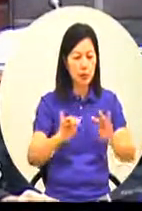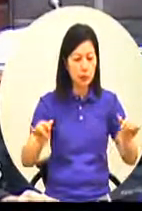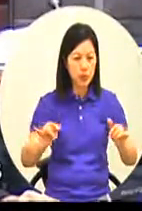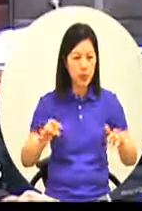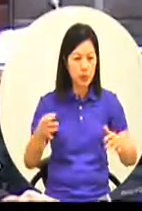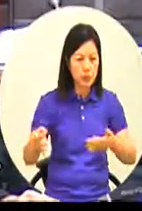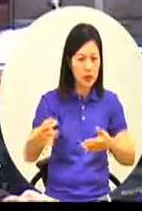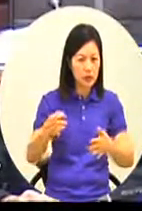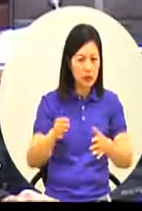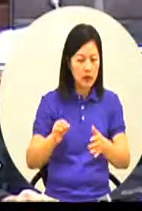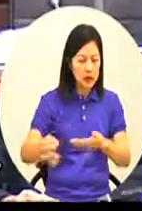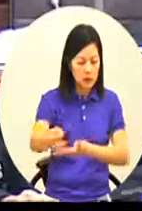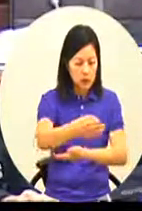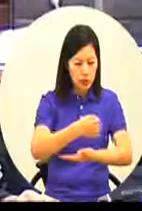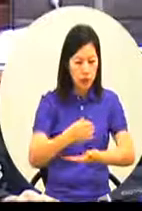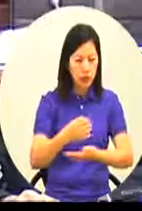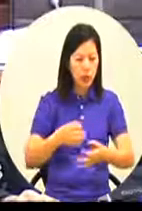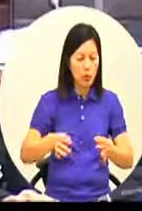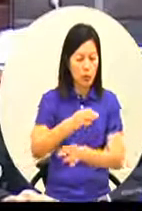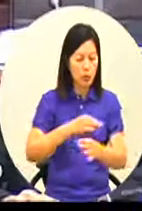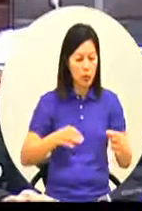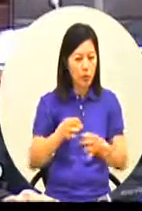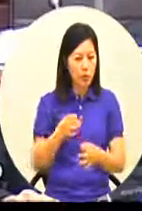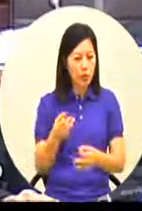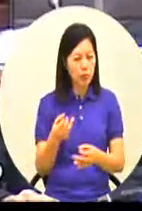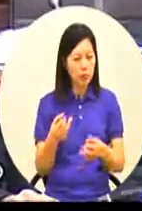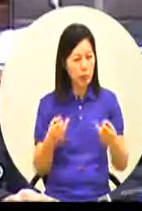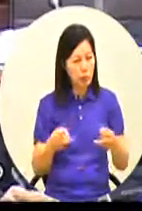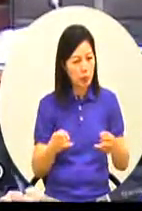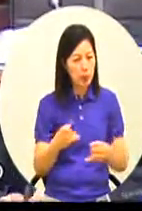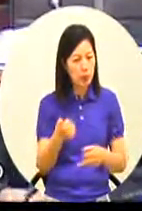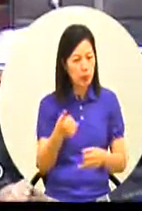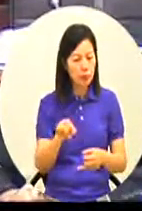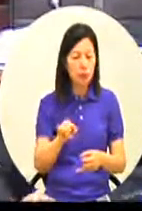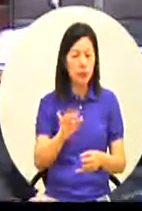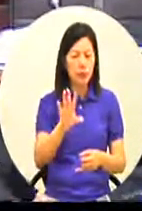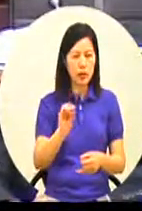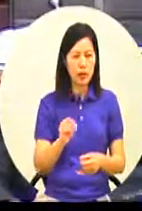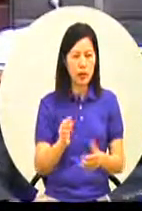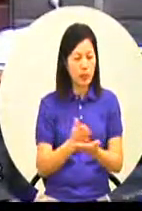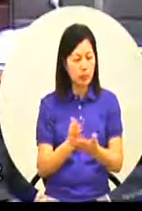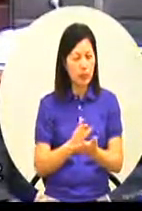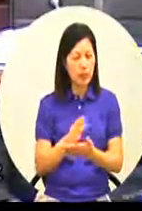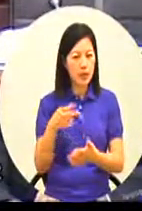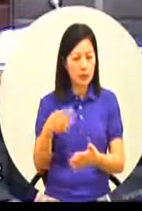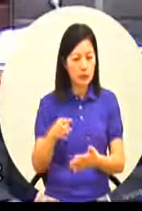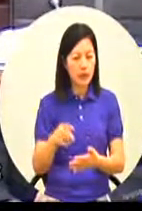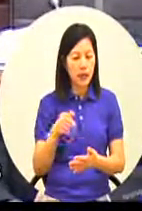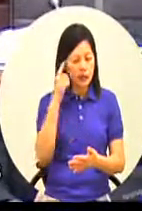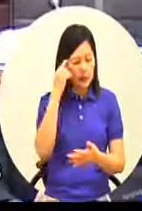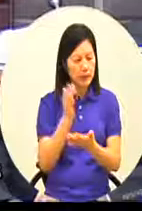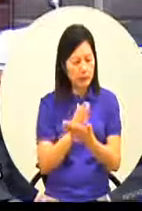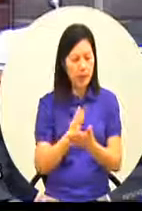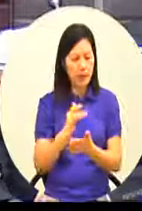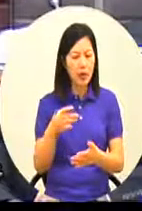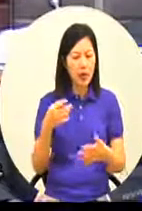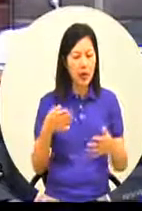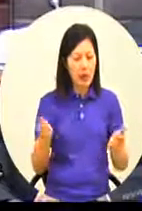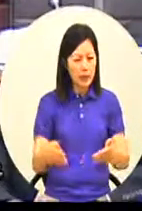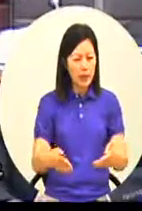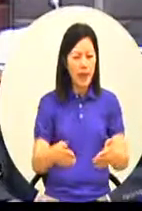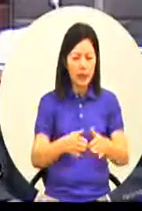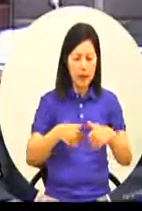的时候有没有经济效益？其实我们都秉持这几个原则来做一个道路开辟，要开辟或不开辟